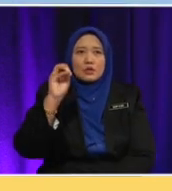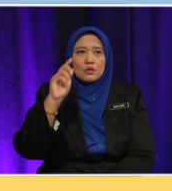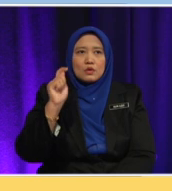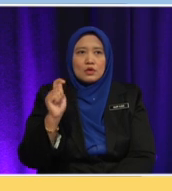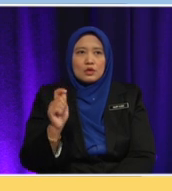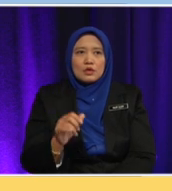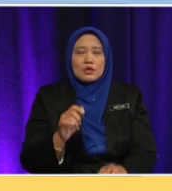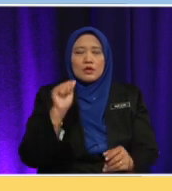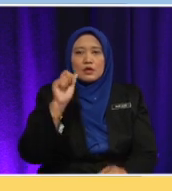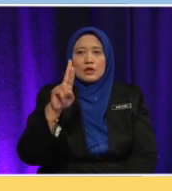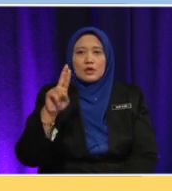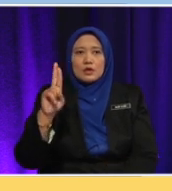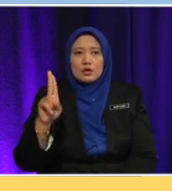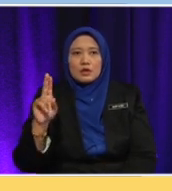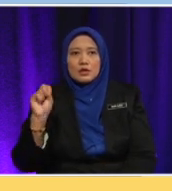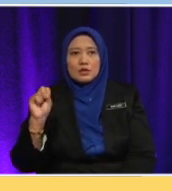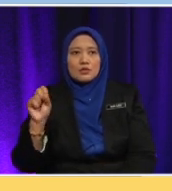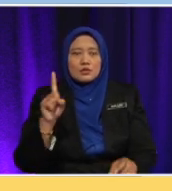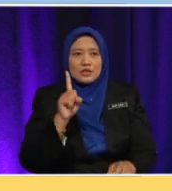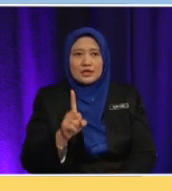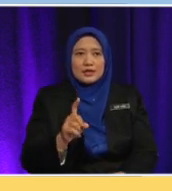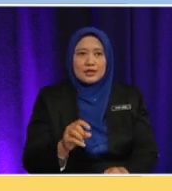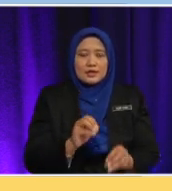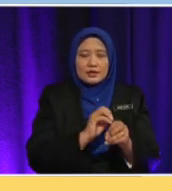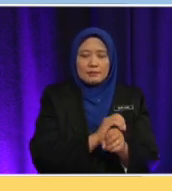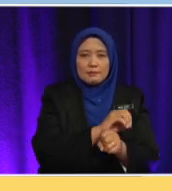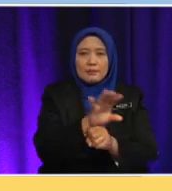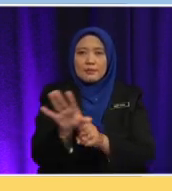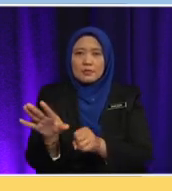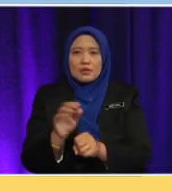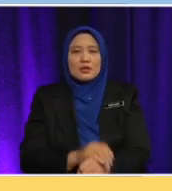pecah ini kita gunakan hukum arus